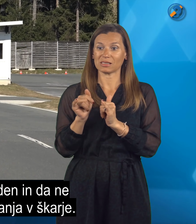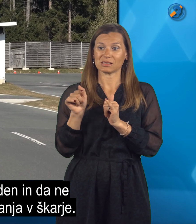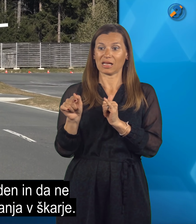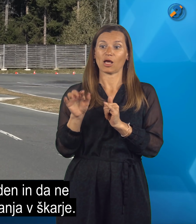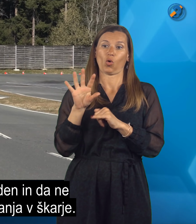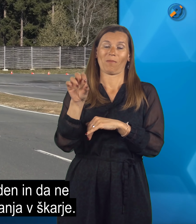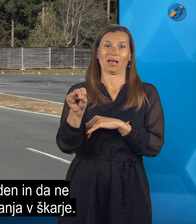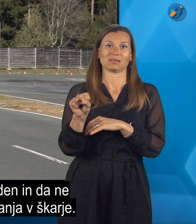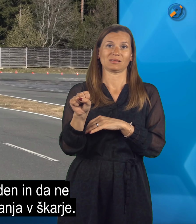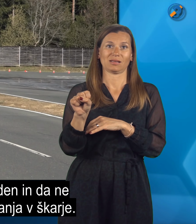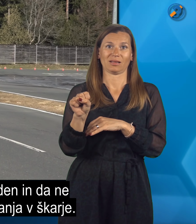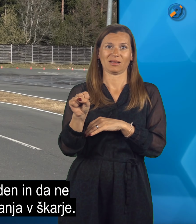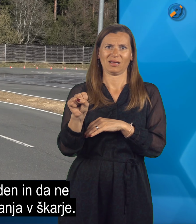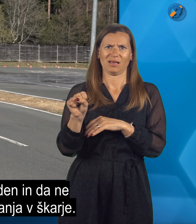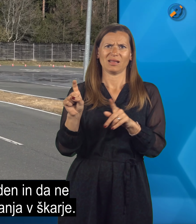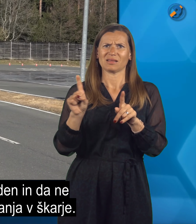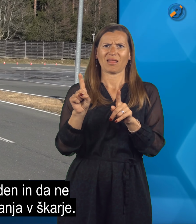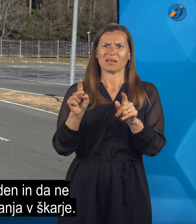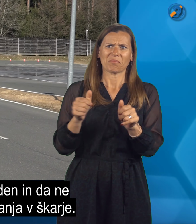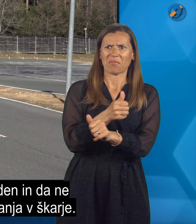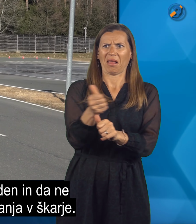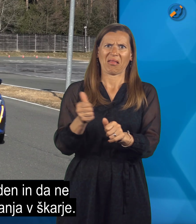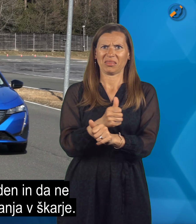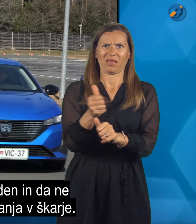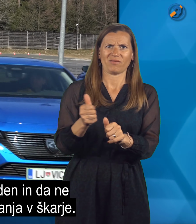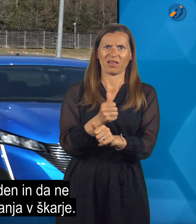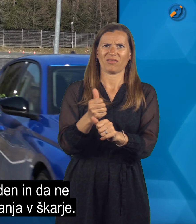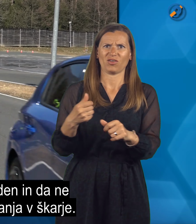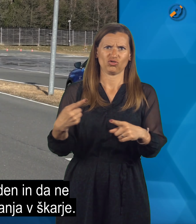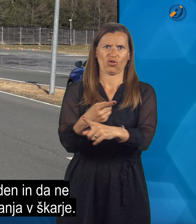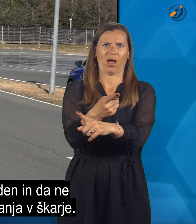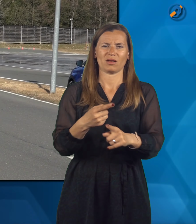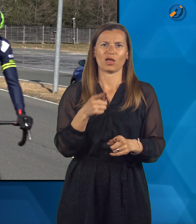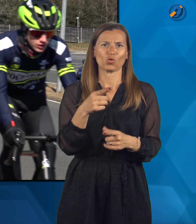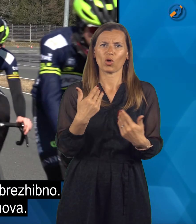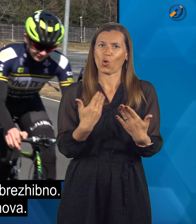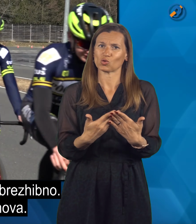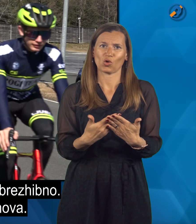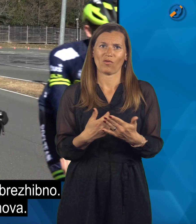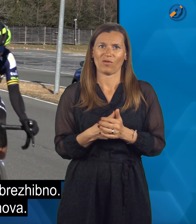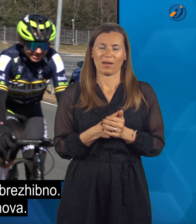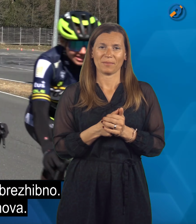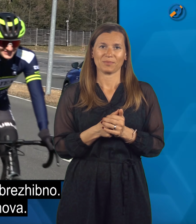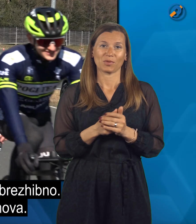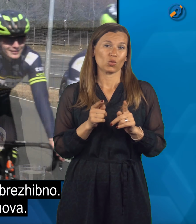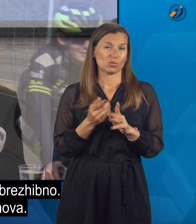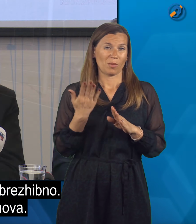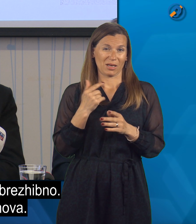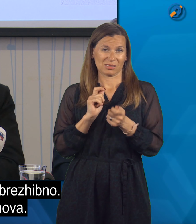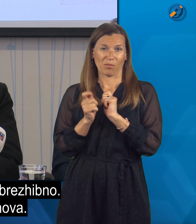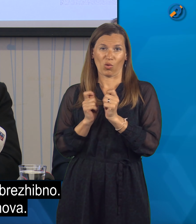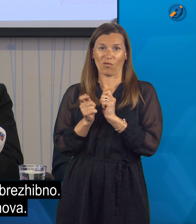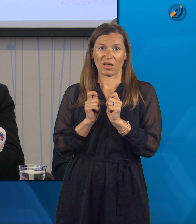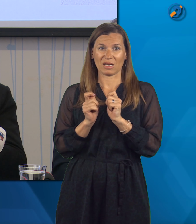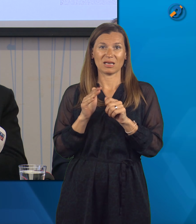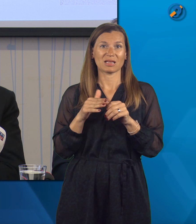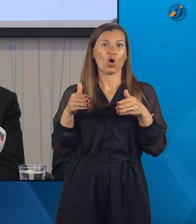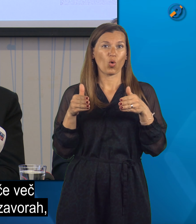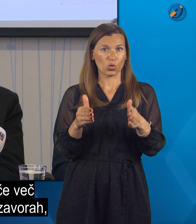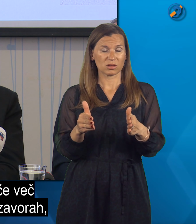viden, da ne pride do tistih prehitevanj v škarje pa to, ker je to je osnova, ne. Tako kot smo se prej zgovarjali